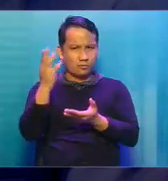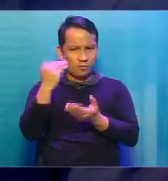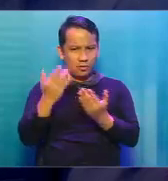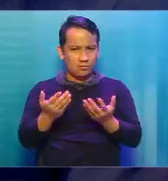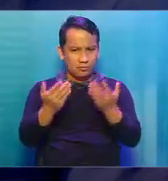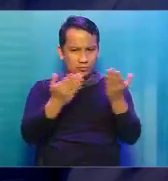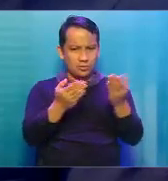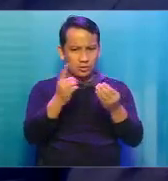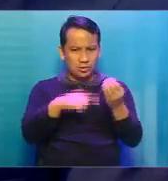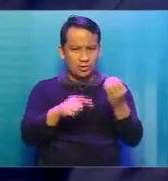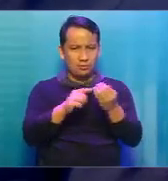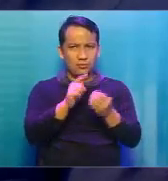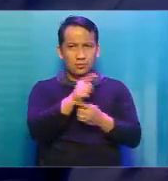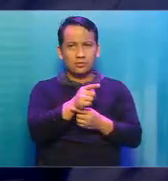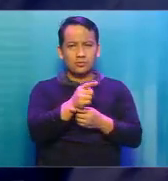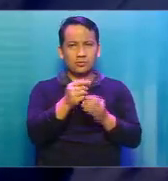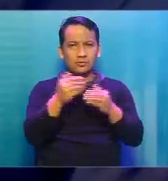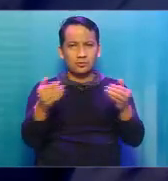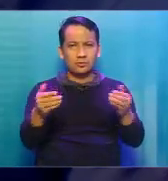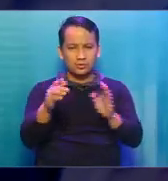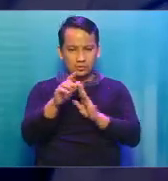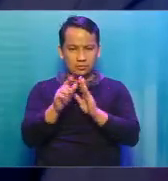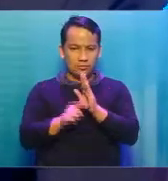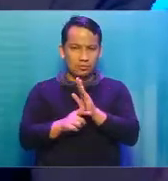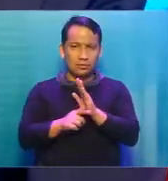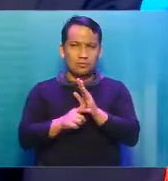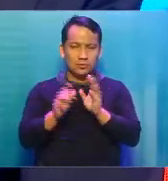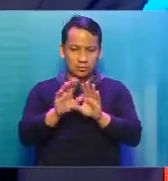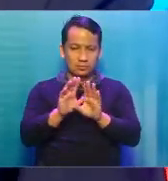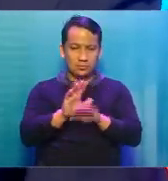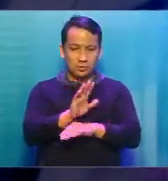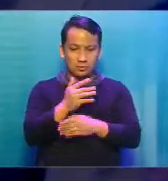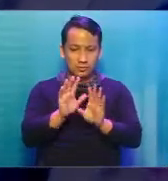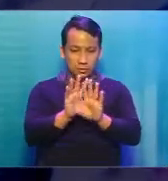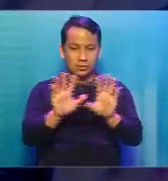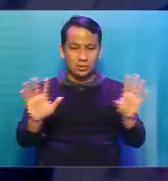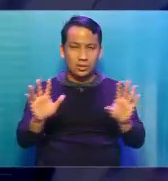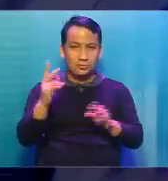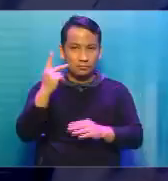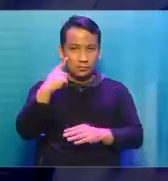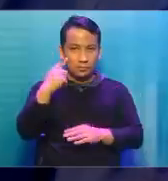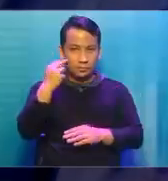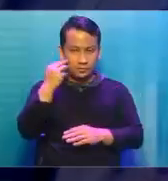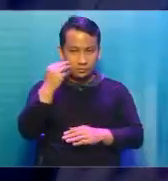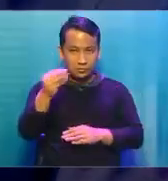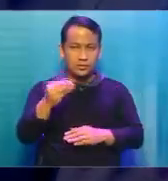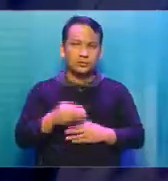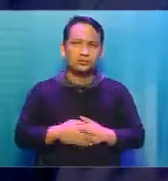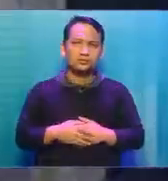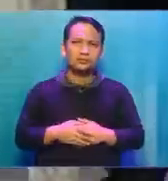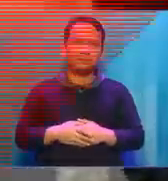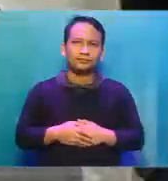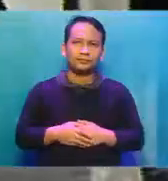ng petisyong laban sa kontrobersyal na batas. Nasa frontline ng balitang yan si Patricia Mangune.